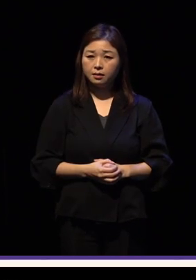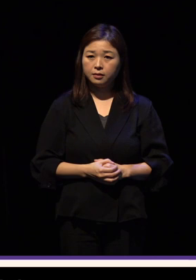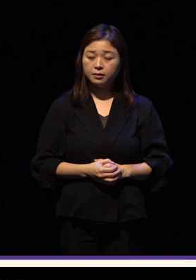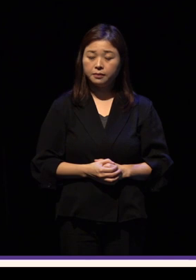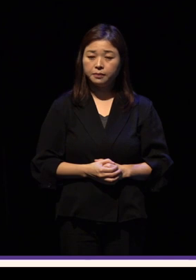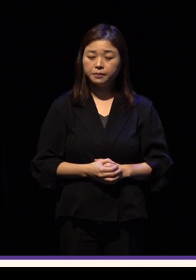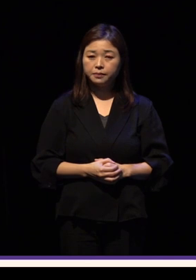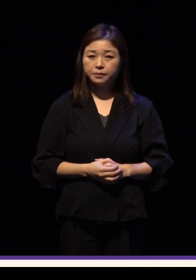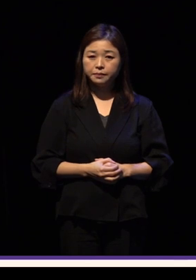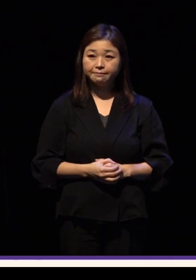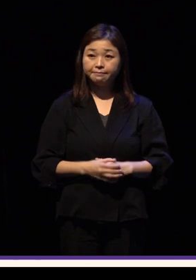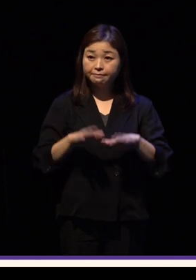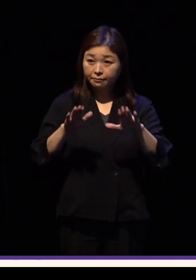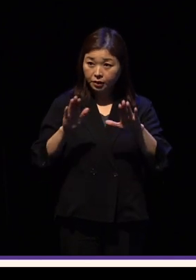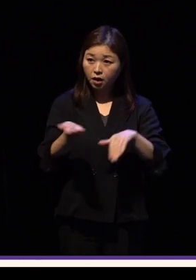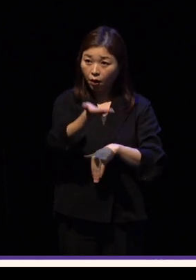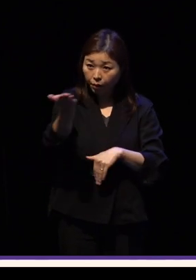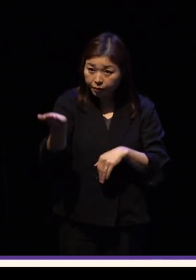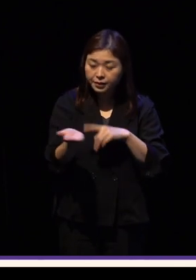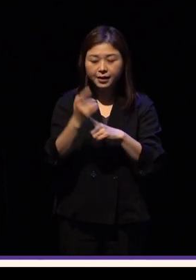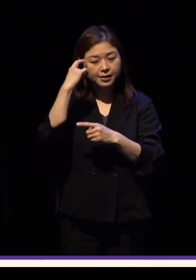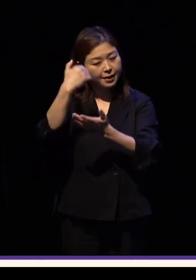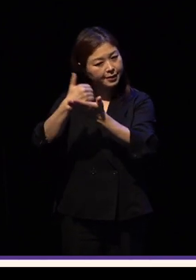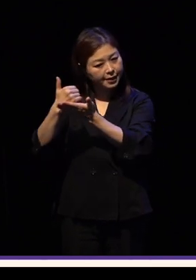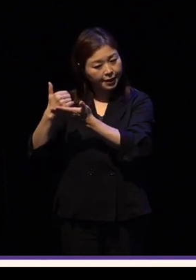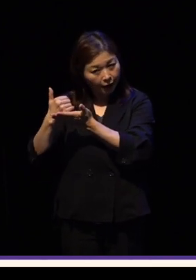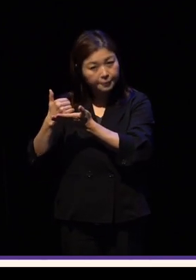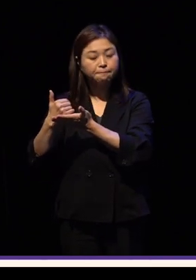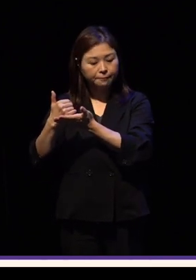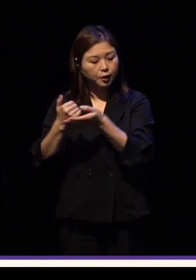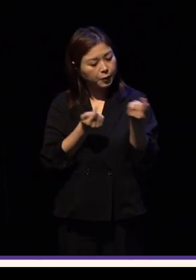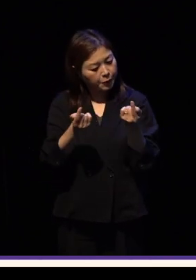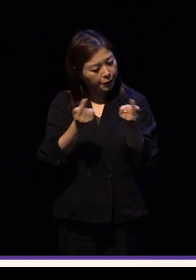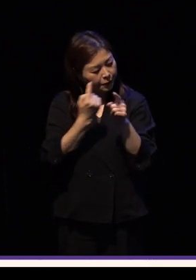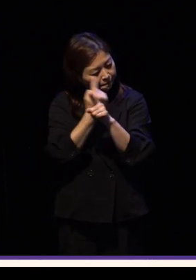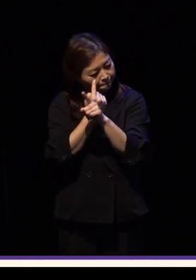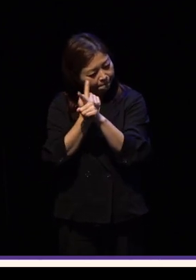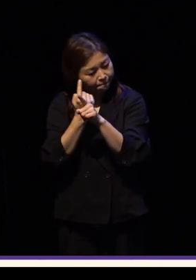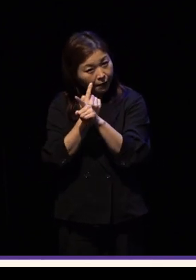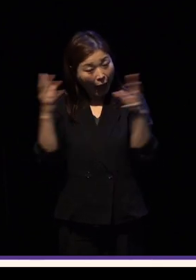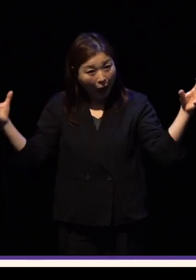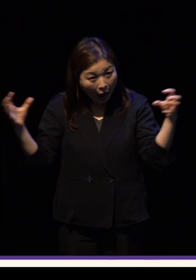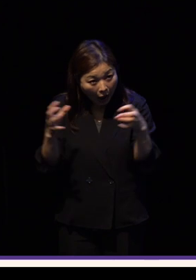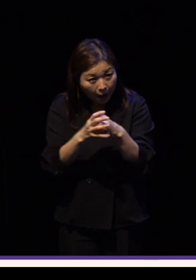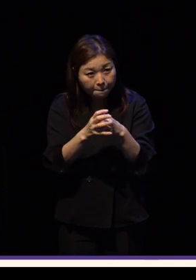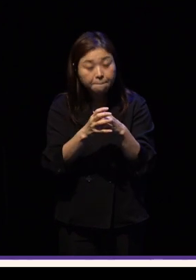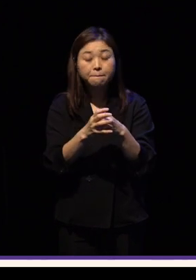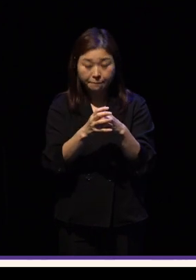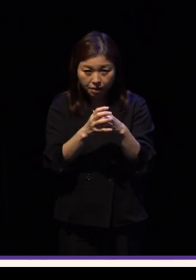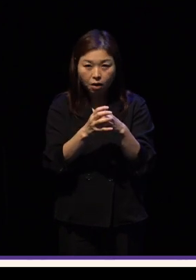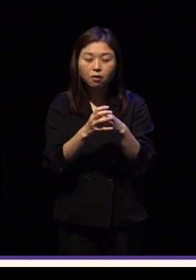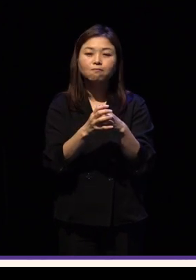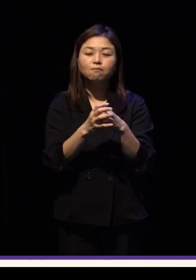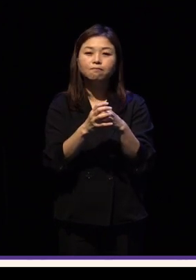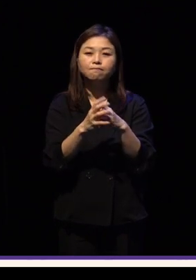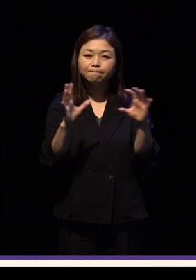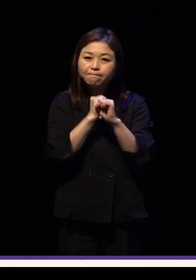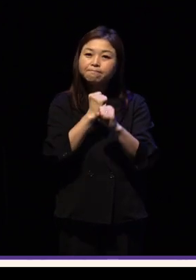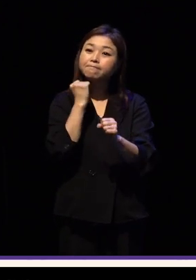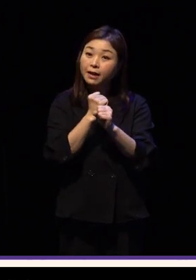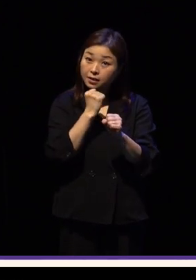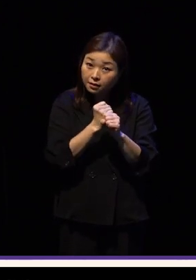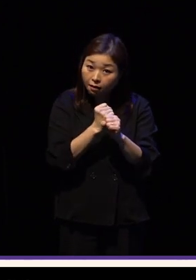이것을 이번에 여러분들이 의견을 들어가지고 구조조정을 해서 단순화한 것이 44개가